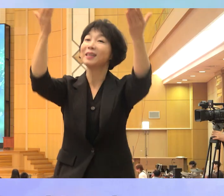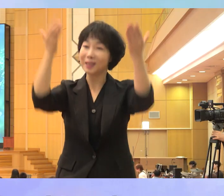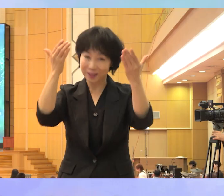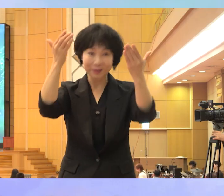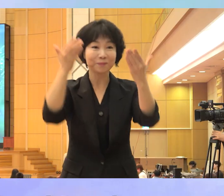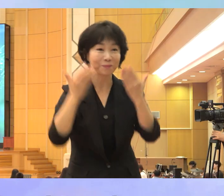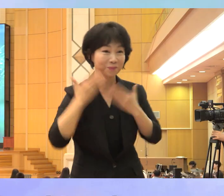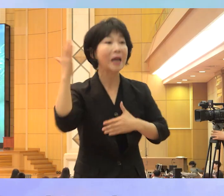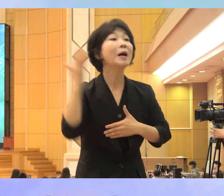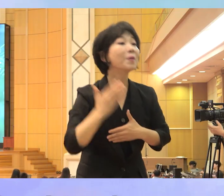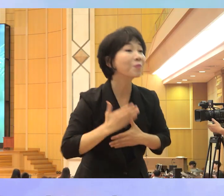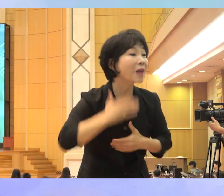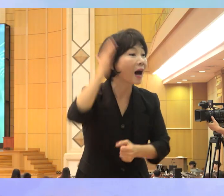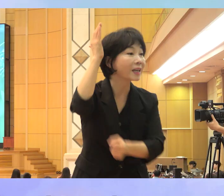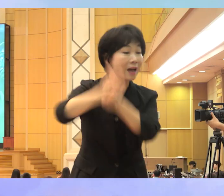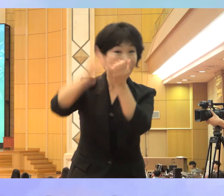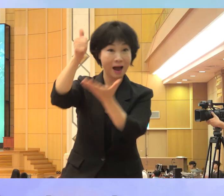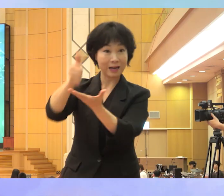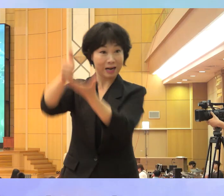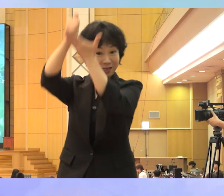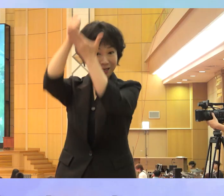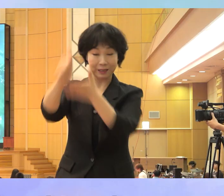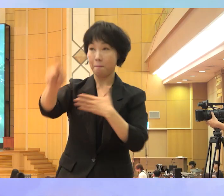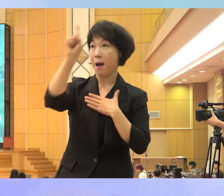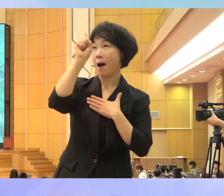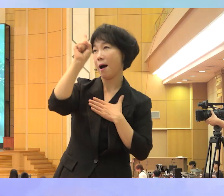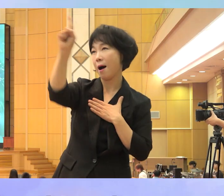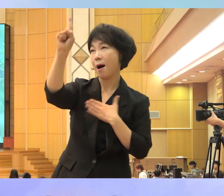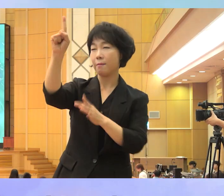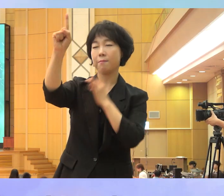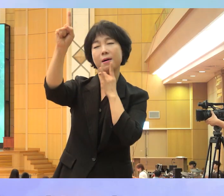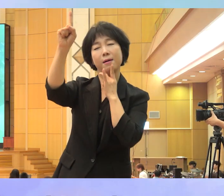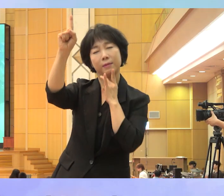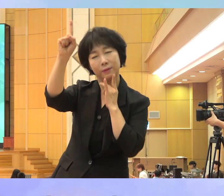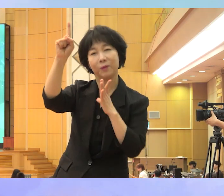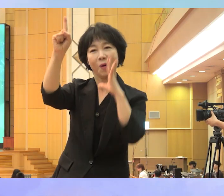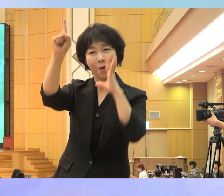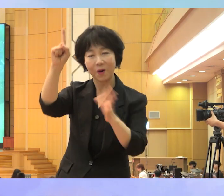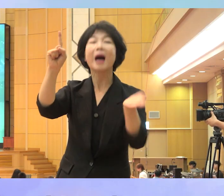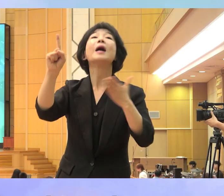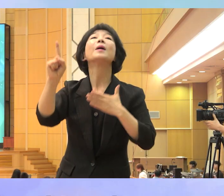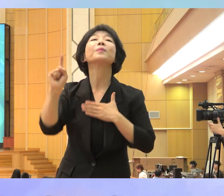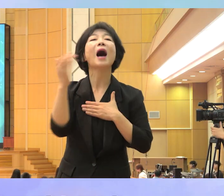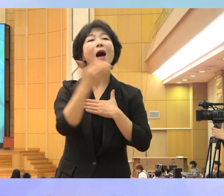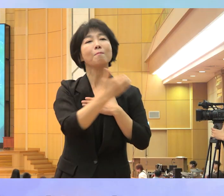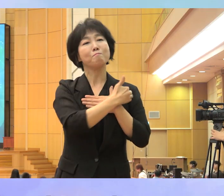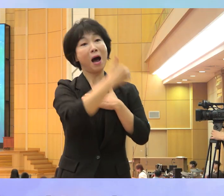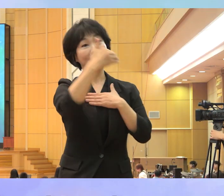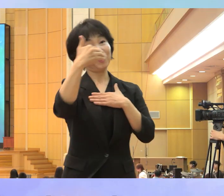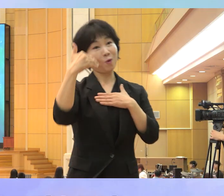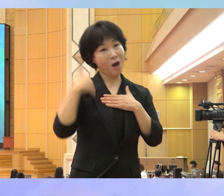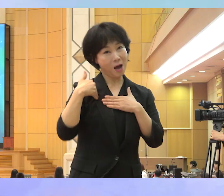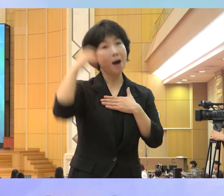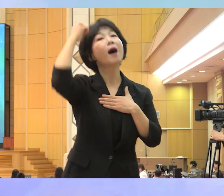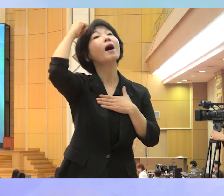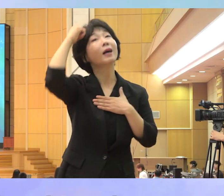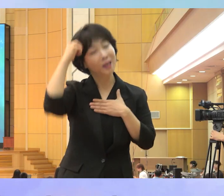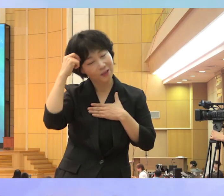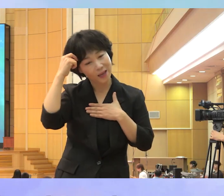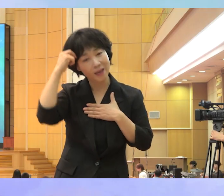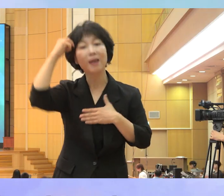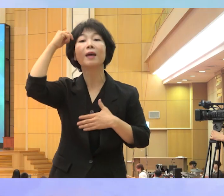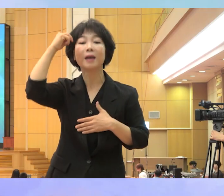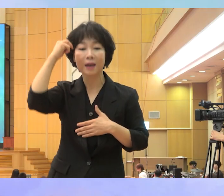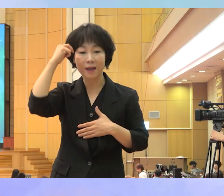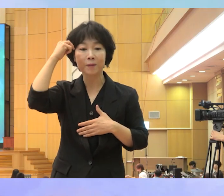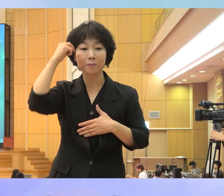사랑하시니 나의 하나님 한 분만으로 나는 만족하네.